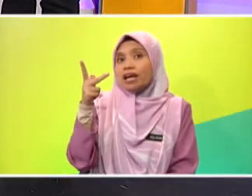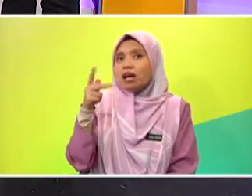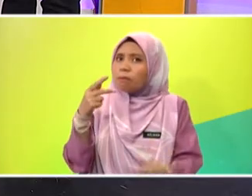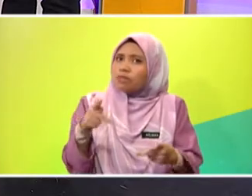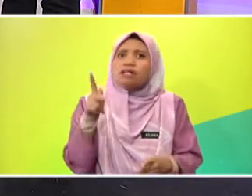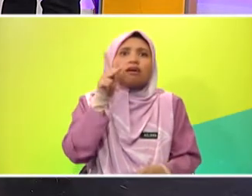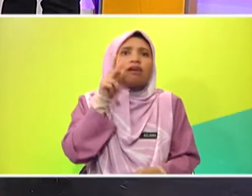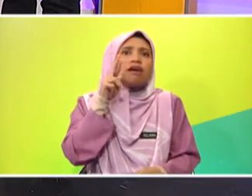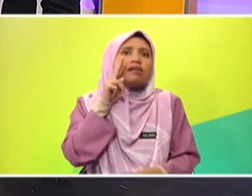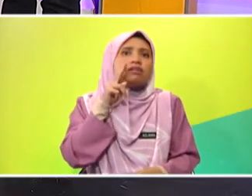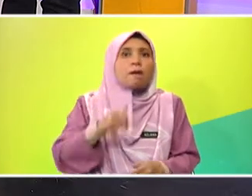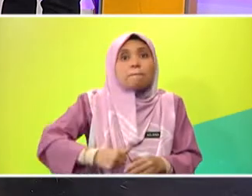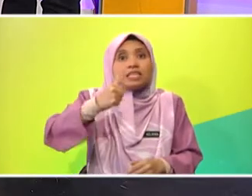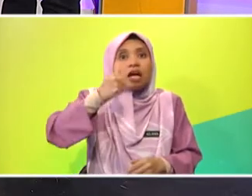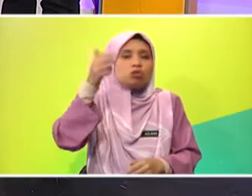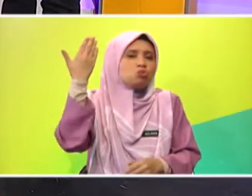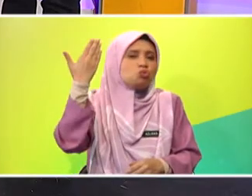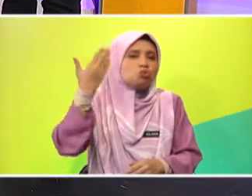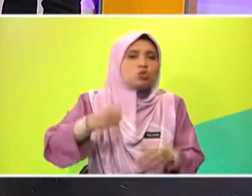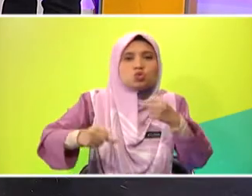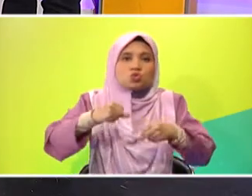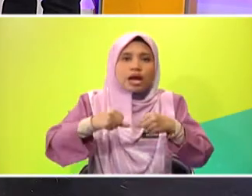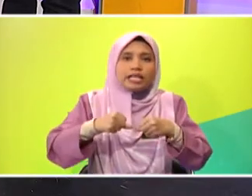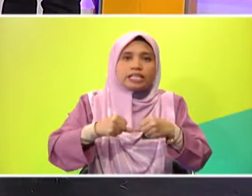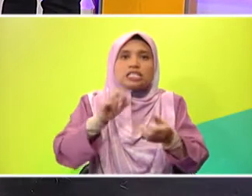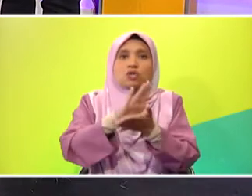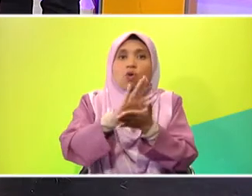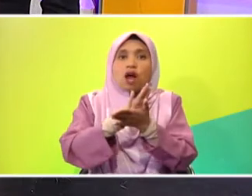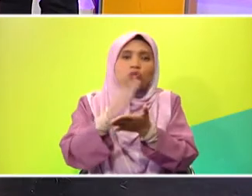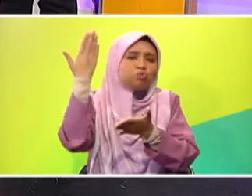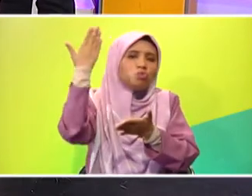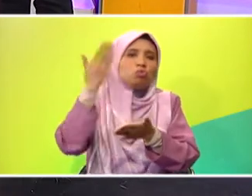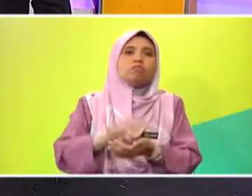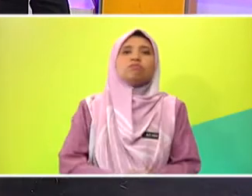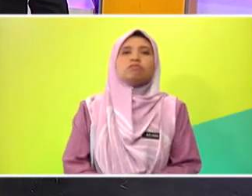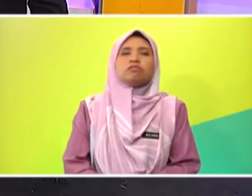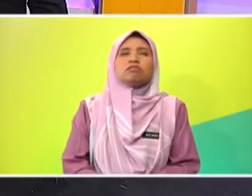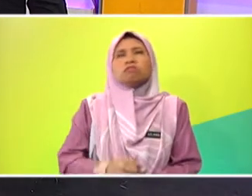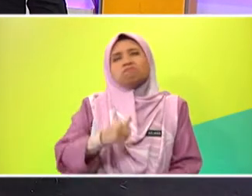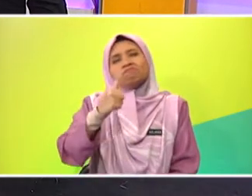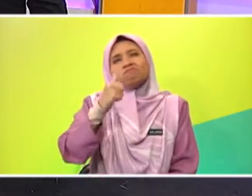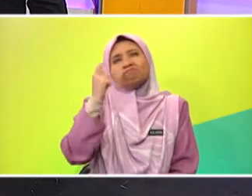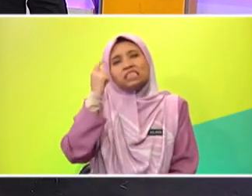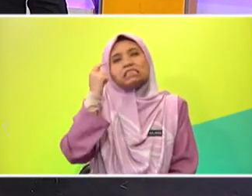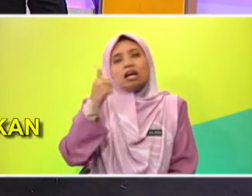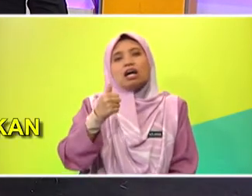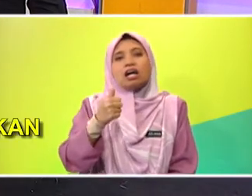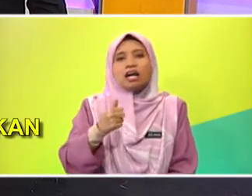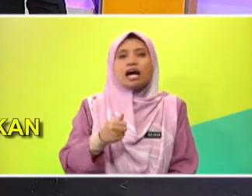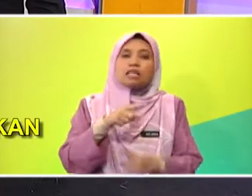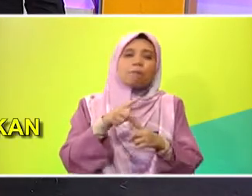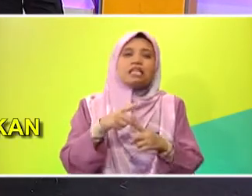pernah menang tak untuk seri suka-suka menang pernah tapi tak selalu